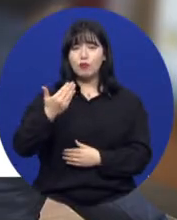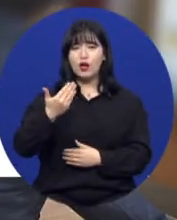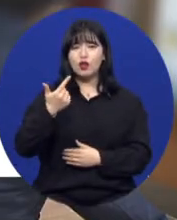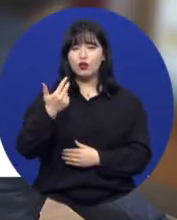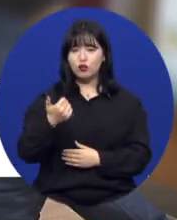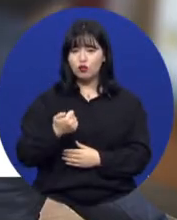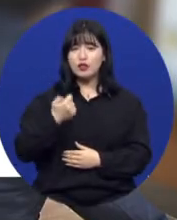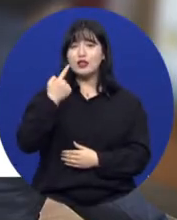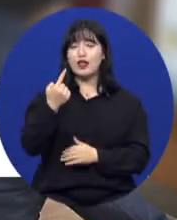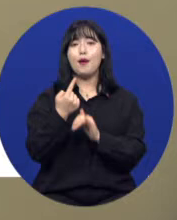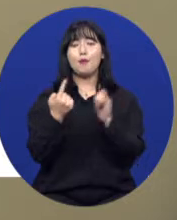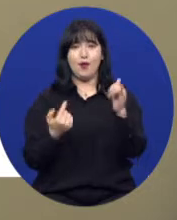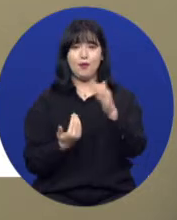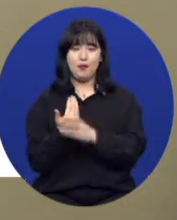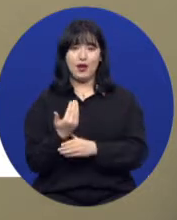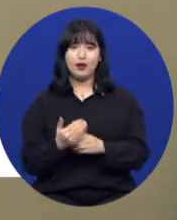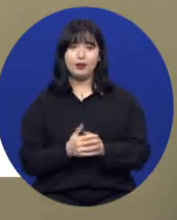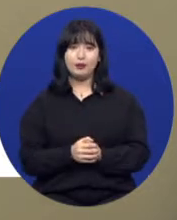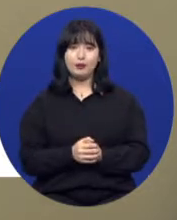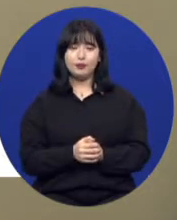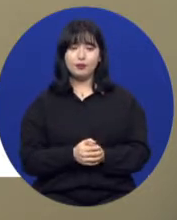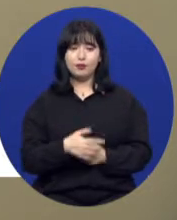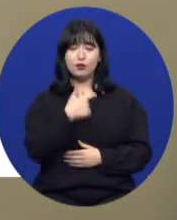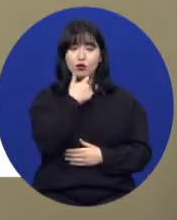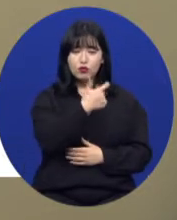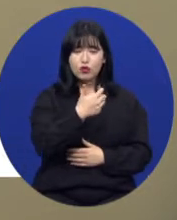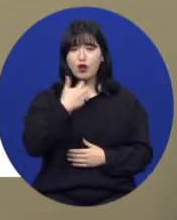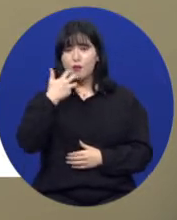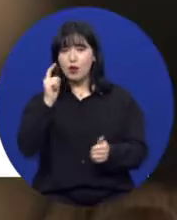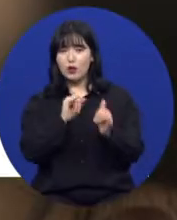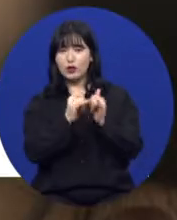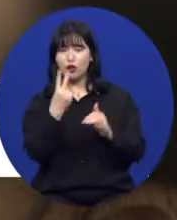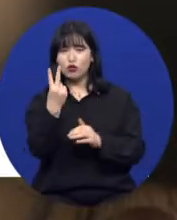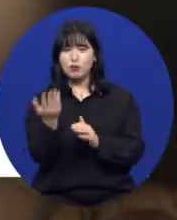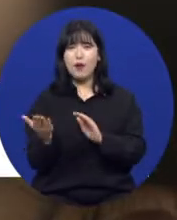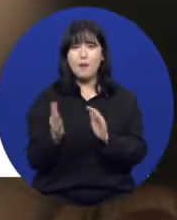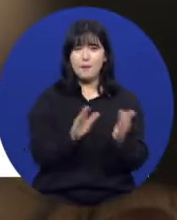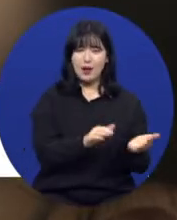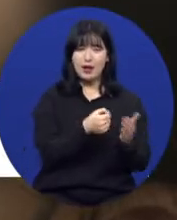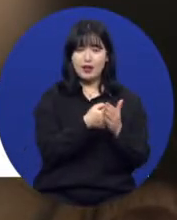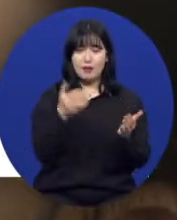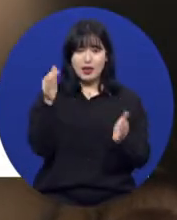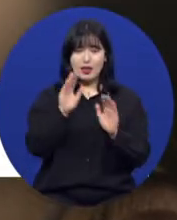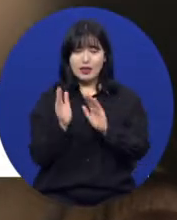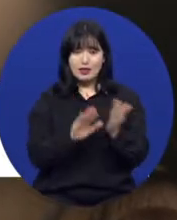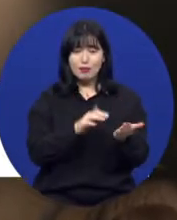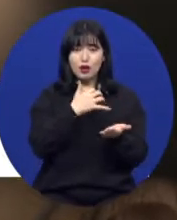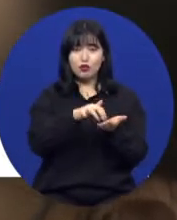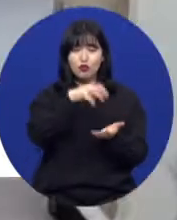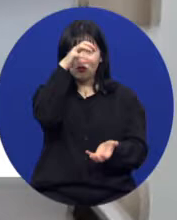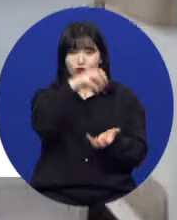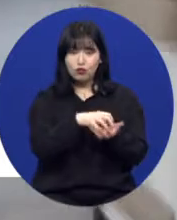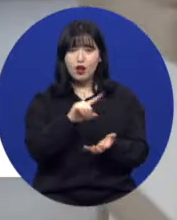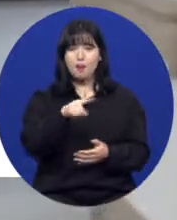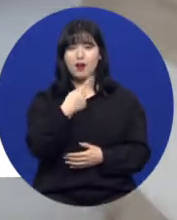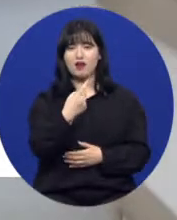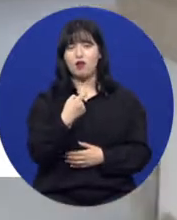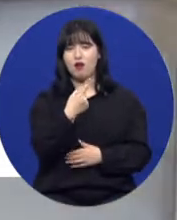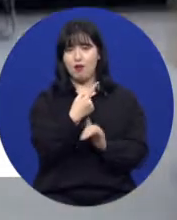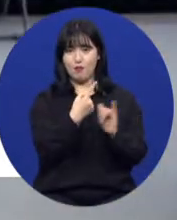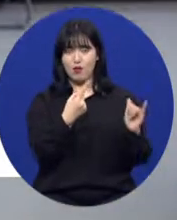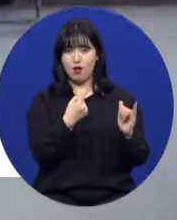51명이 발생했습니다 60대와 80대 각진 자 두 명의 숨지면서 누적 사망자는 백열 한 명으로